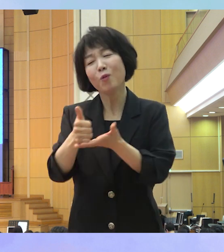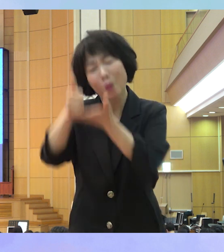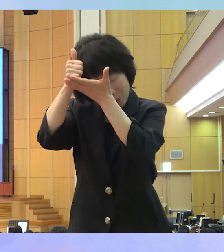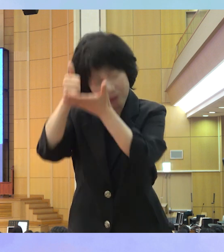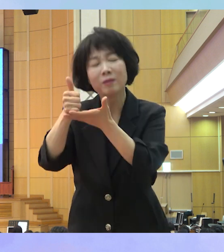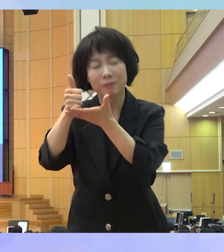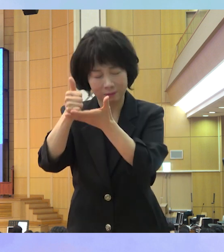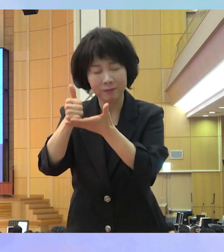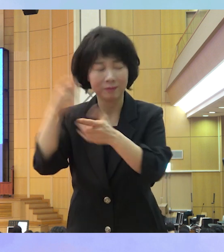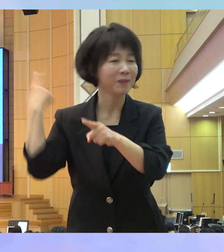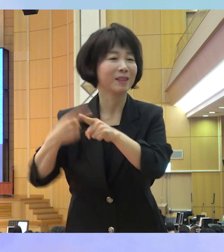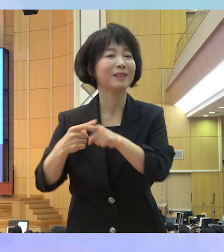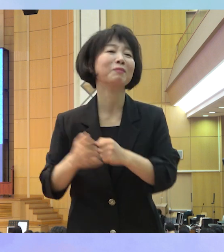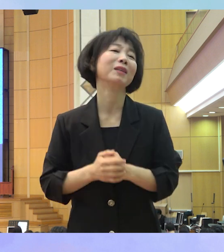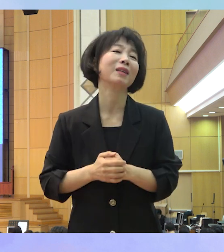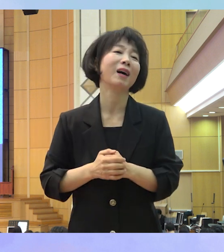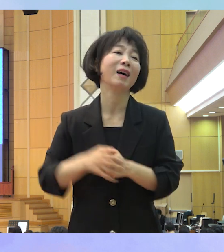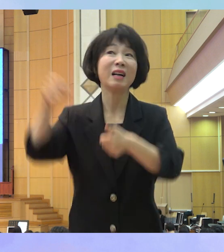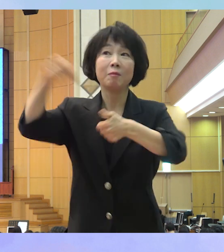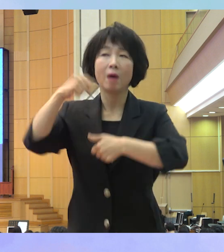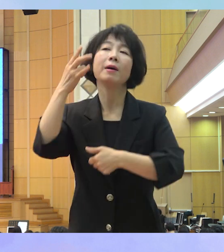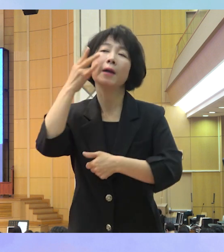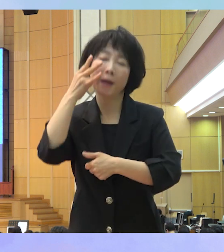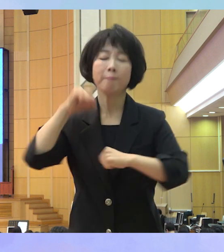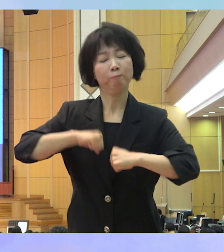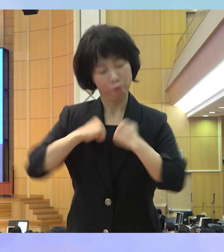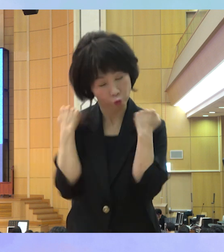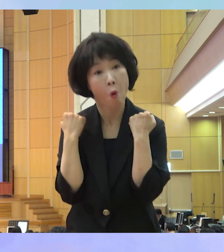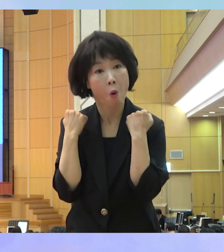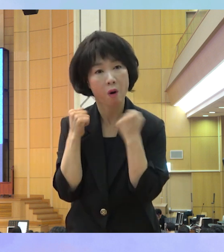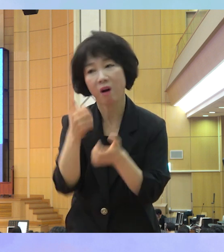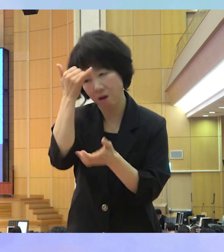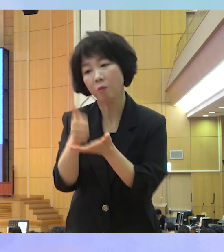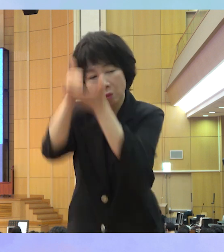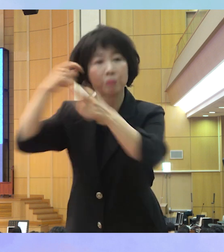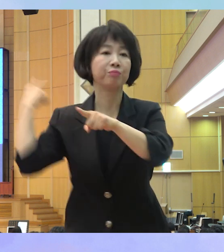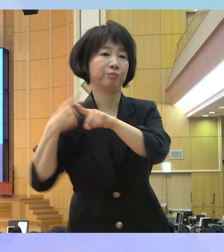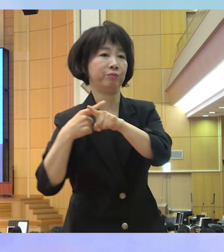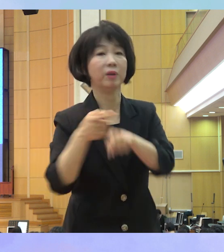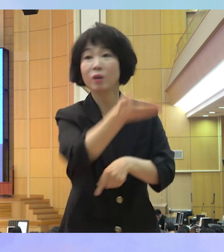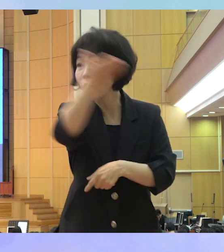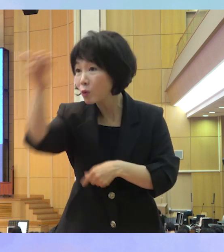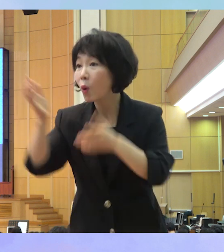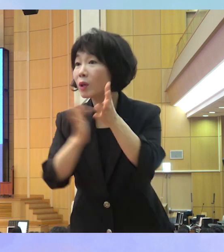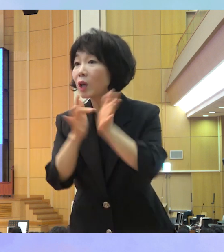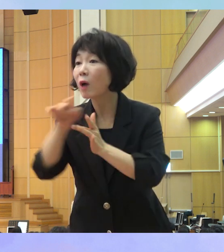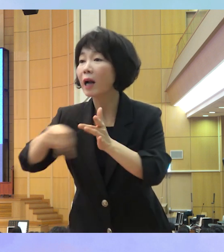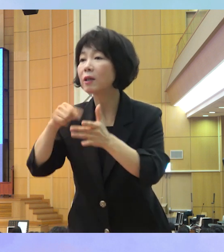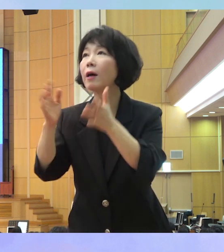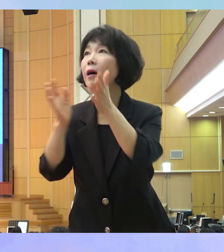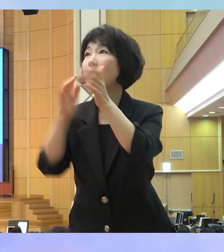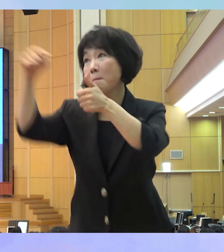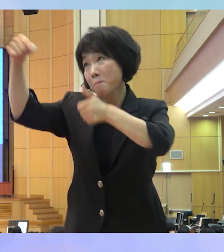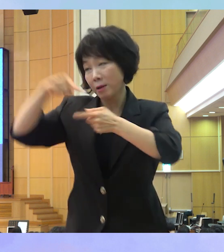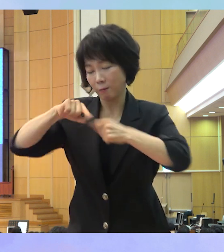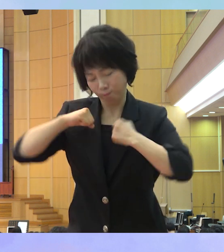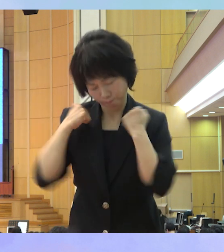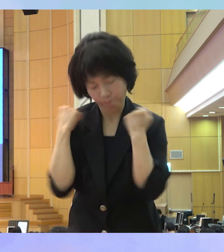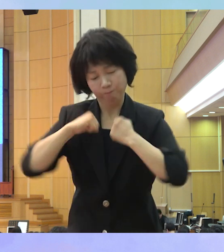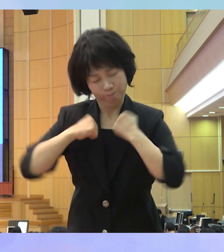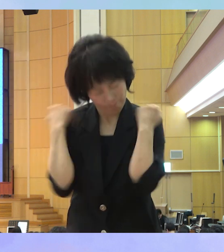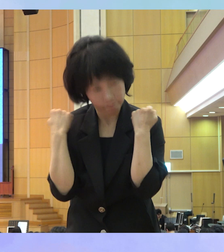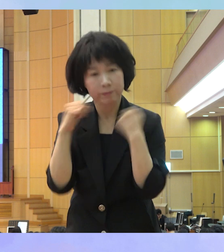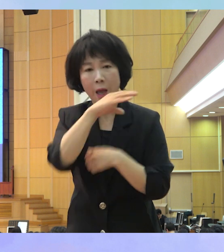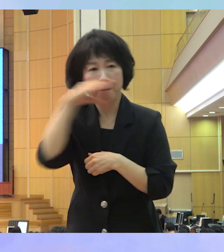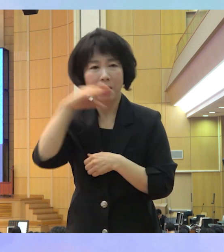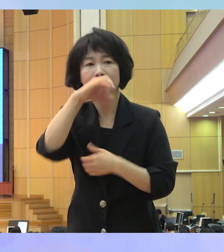거죠. 성경에서도 뭐라 그래요? 그게 옳다라고 그러잖아요. 주 안에서 순종하는 것이 옳다 이렇게